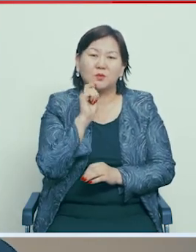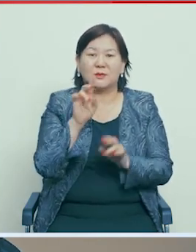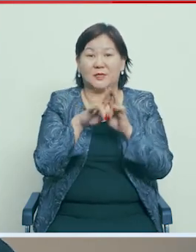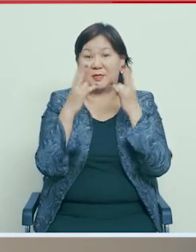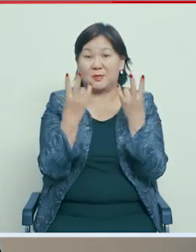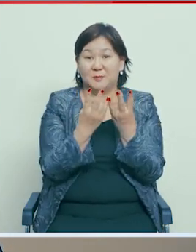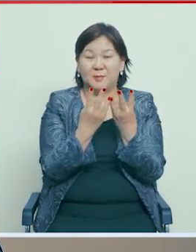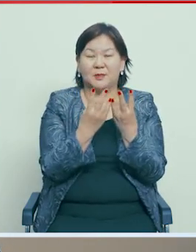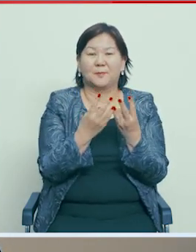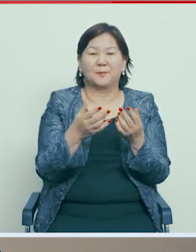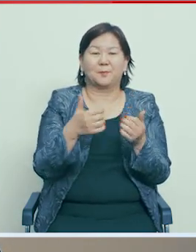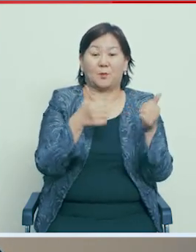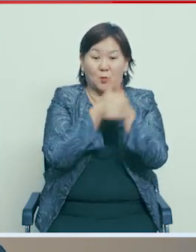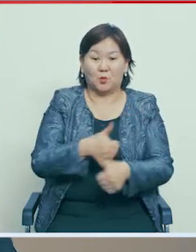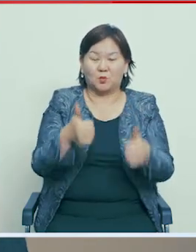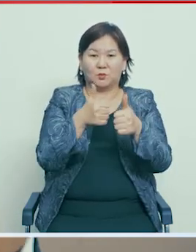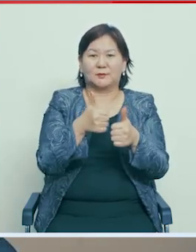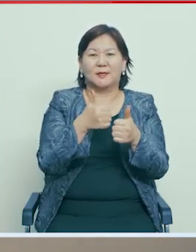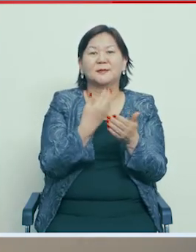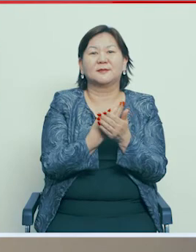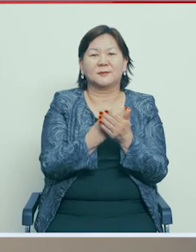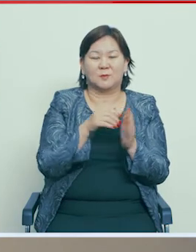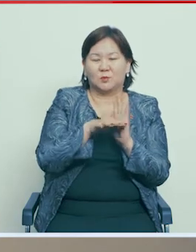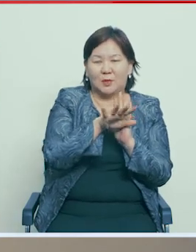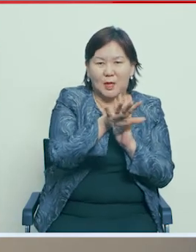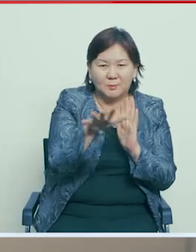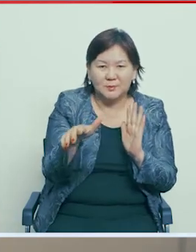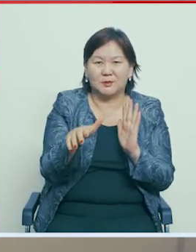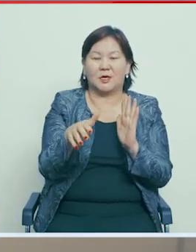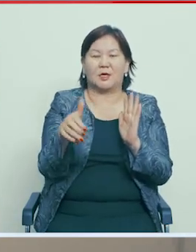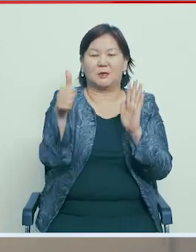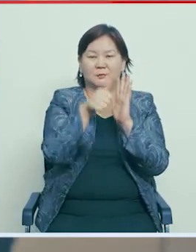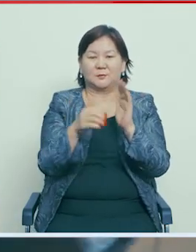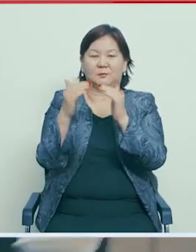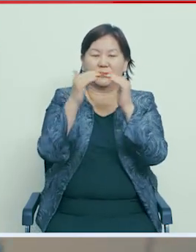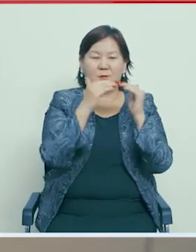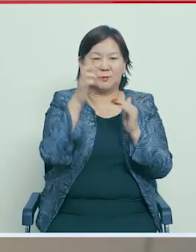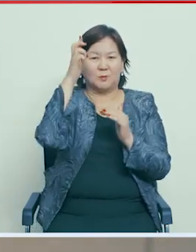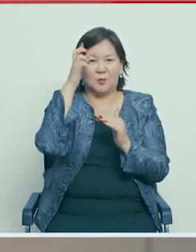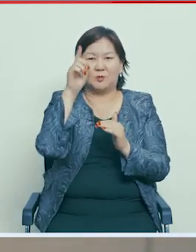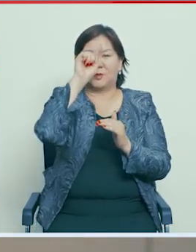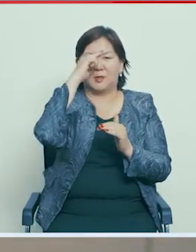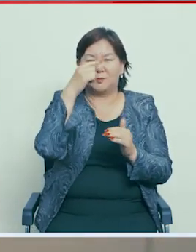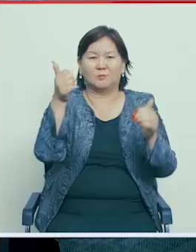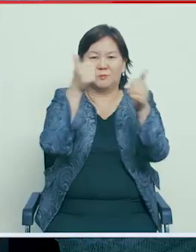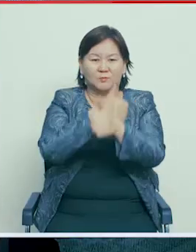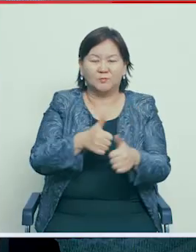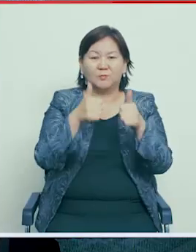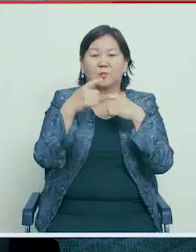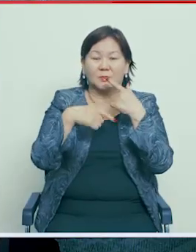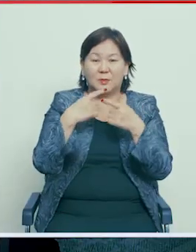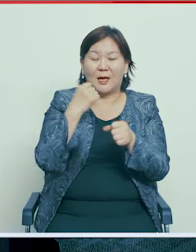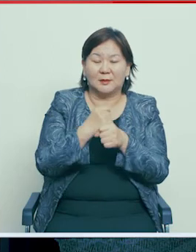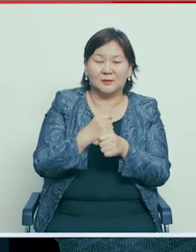нийгмийг бүрдүүлчлээ гэж бодъё те. Тэгээ хүртээмжтэй, тэгш хамруулсан боловсрол, эрүүл мэнд тас аюул сан бүх юм дурдлаа.